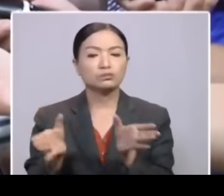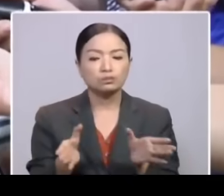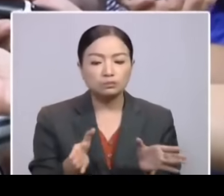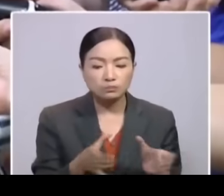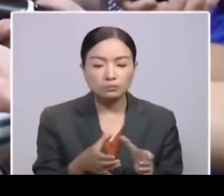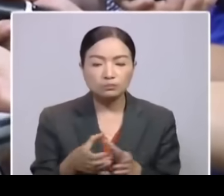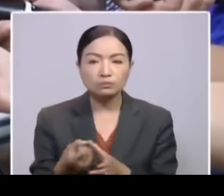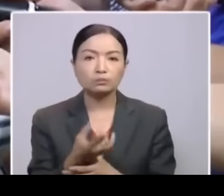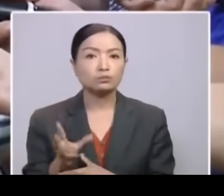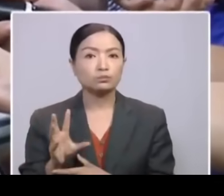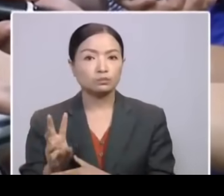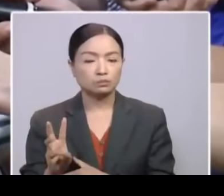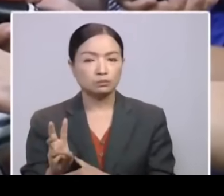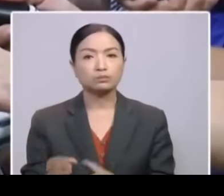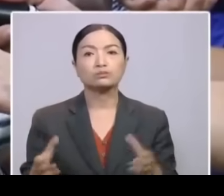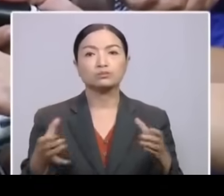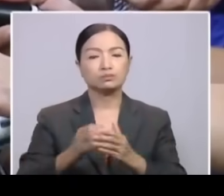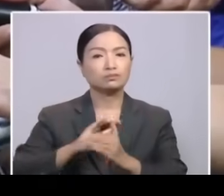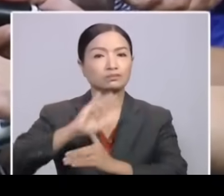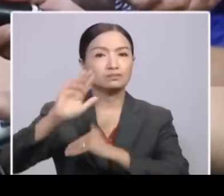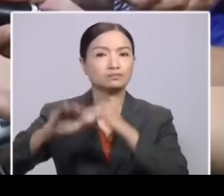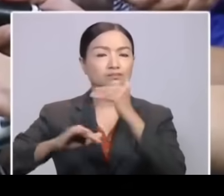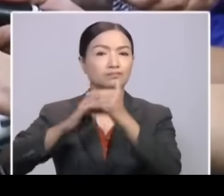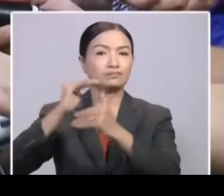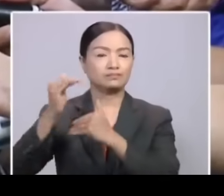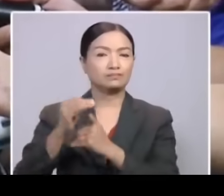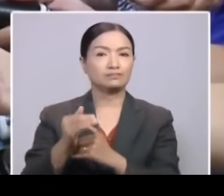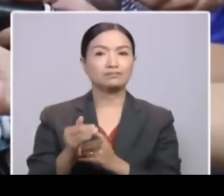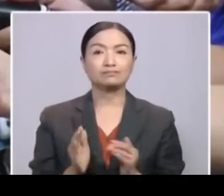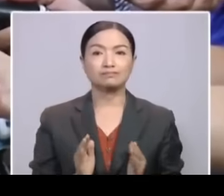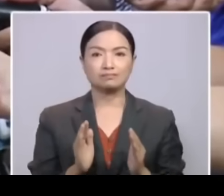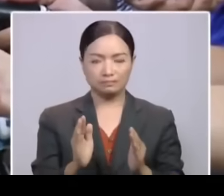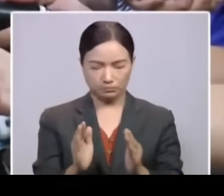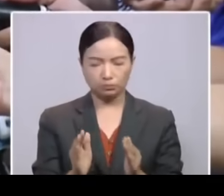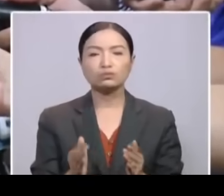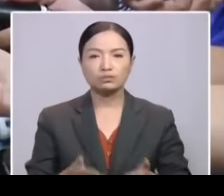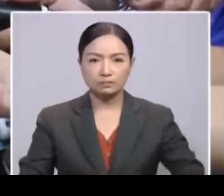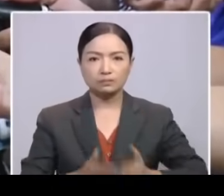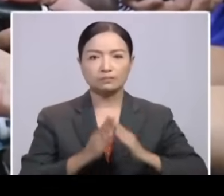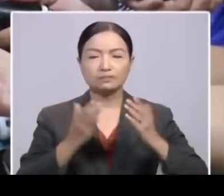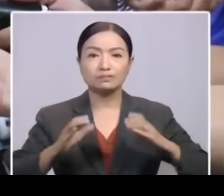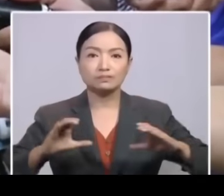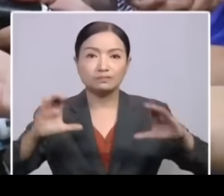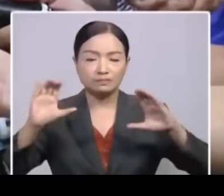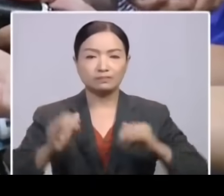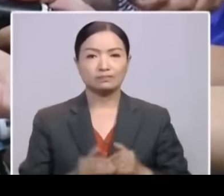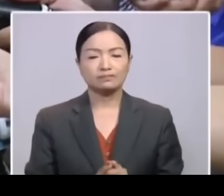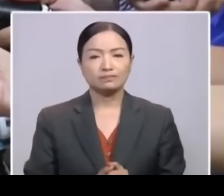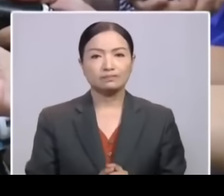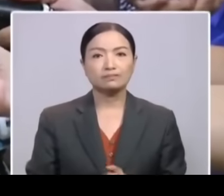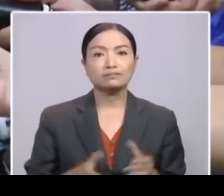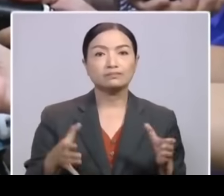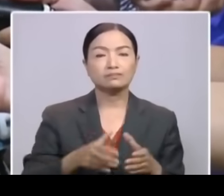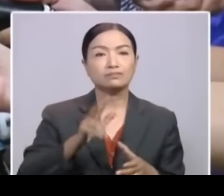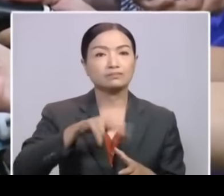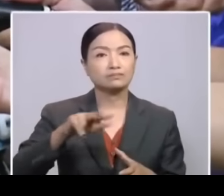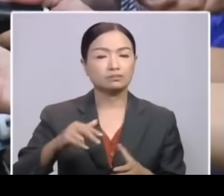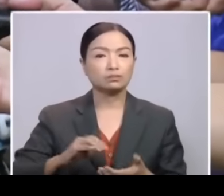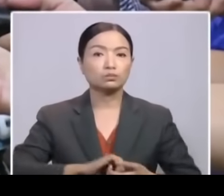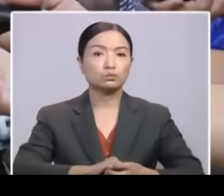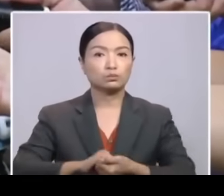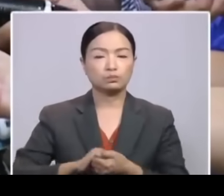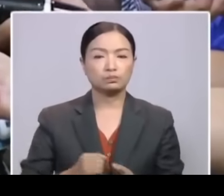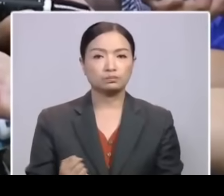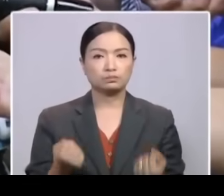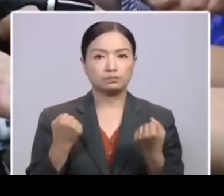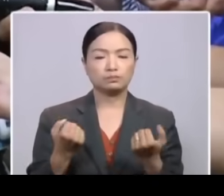รวมถึงพรรคชาติพัฒนากล้าในการจัดตั้งรัฐบาลส่วนพรรคเพื่อไทยรวมพลังตอนนี้แกนำยังอยู่ต่างจังหวัดก็